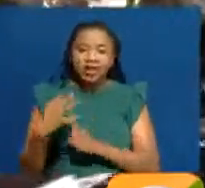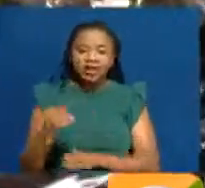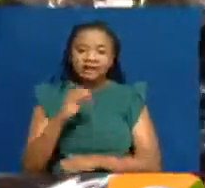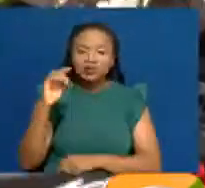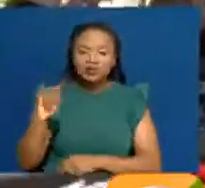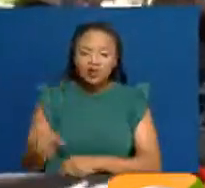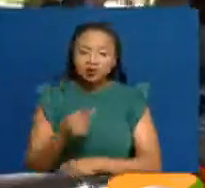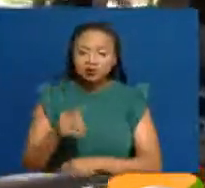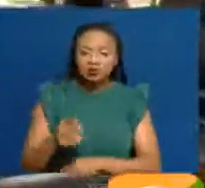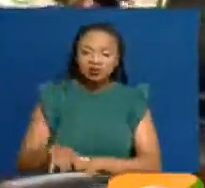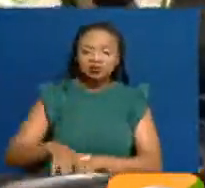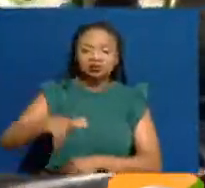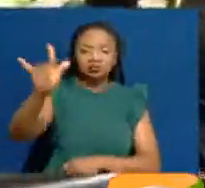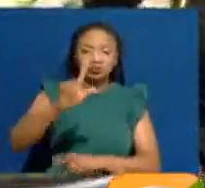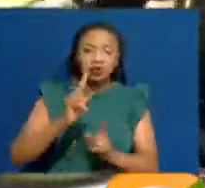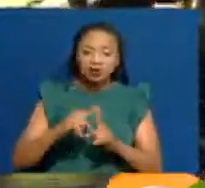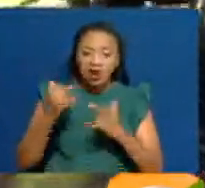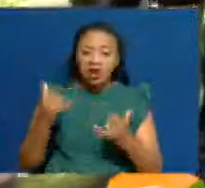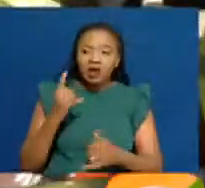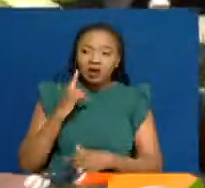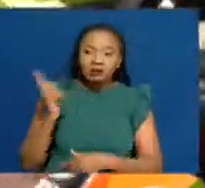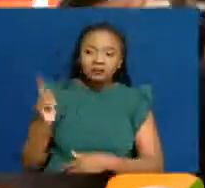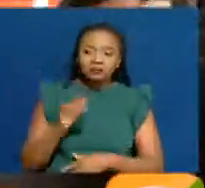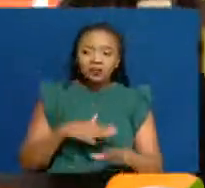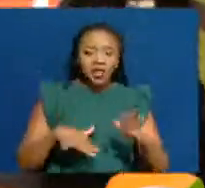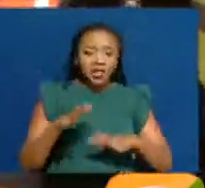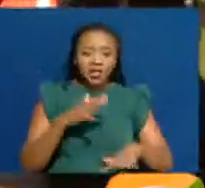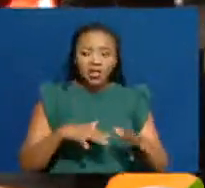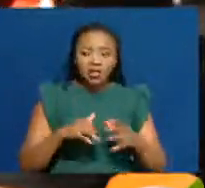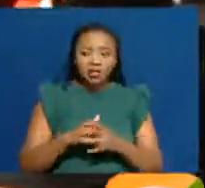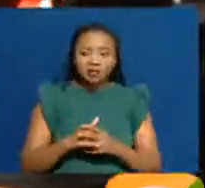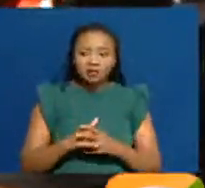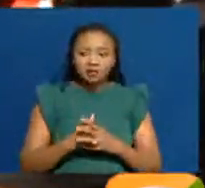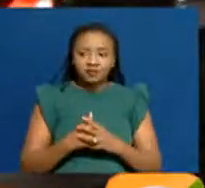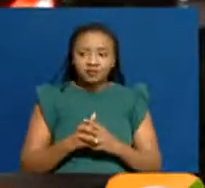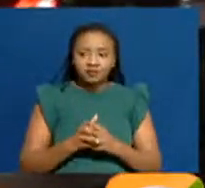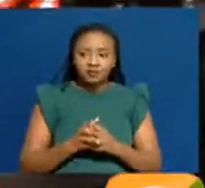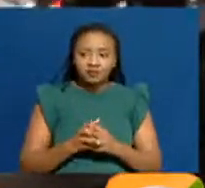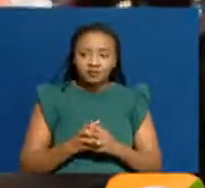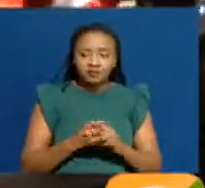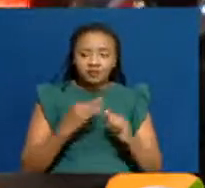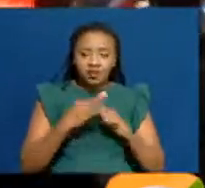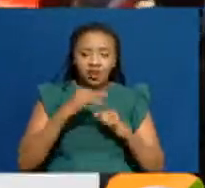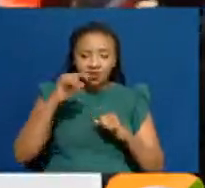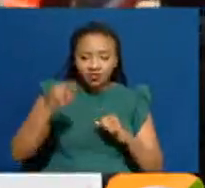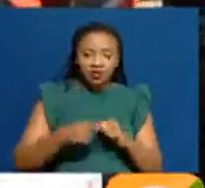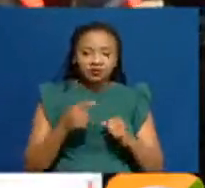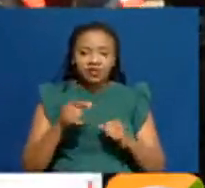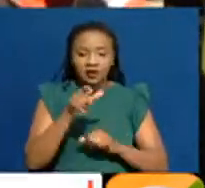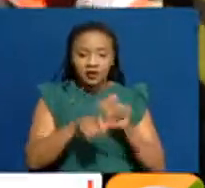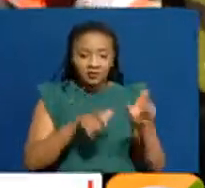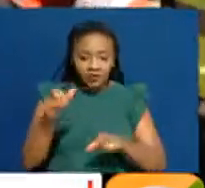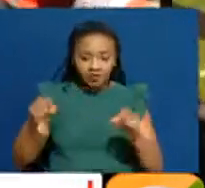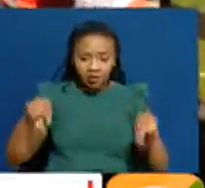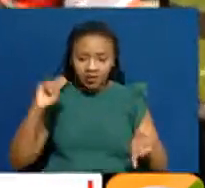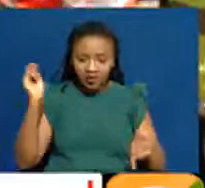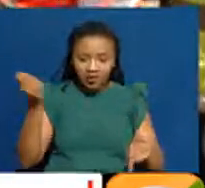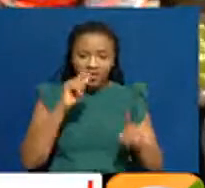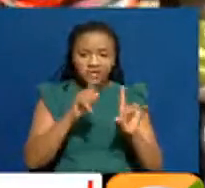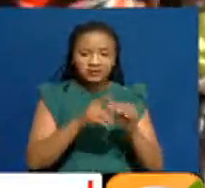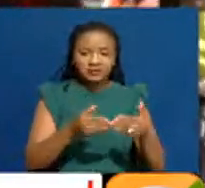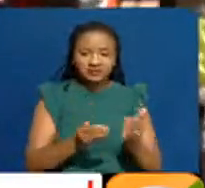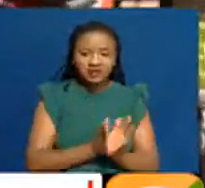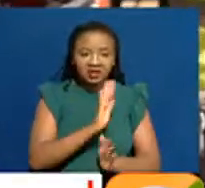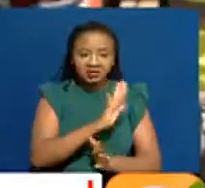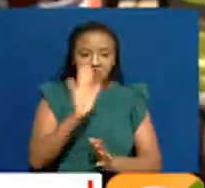Sasa anahangaika tu. Has killed the future of 8,000 individuals with their families in Kenya. Not only in Uasin